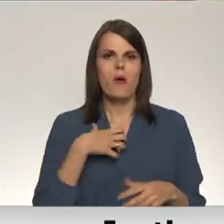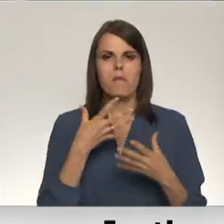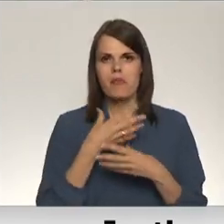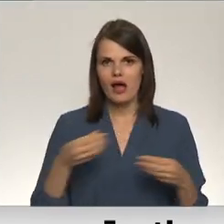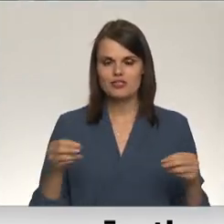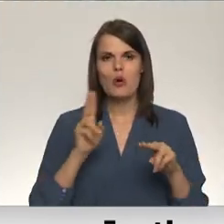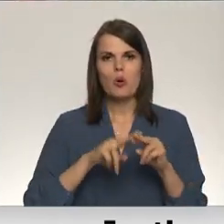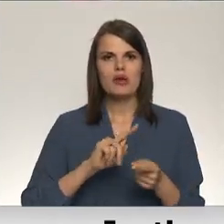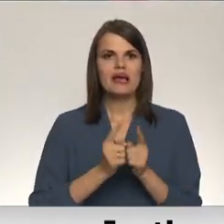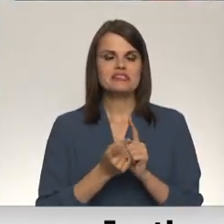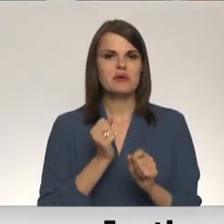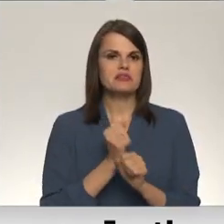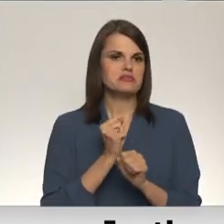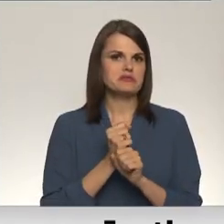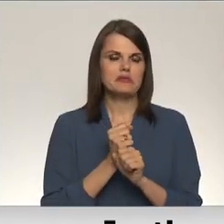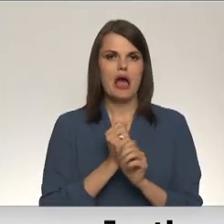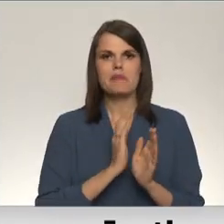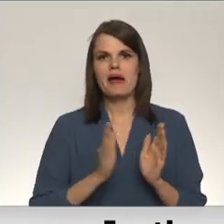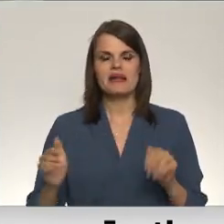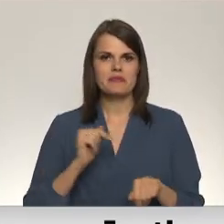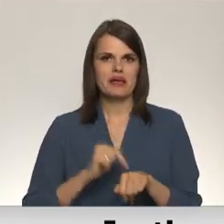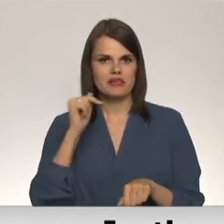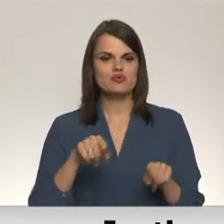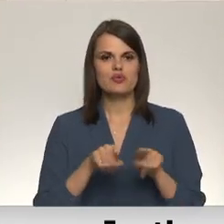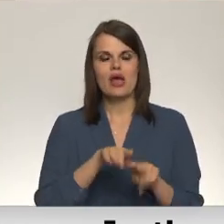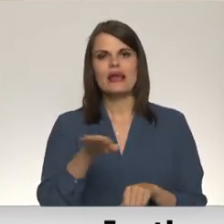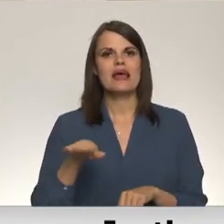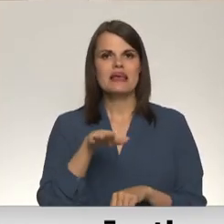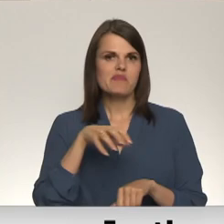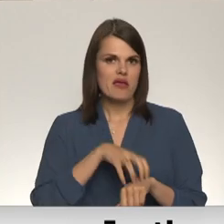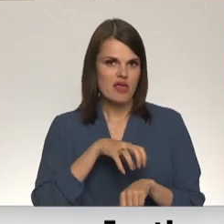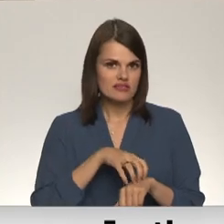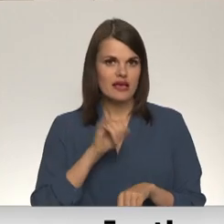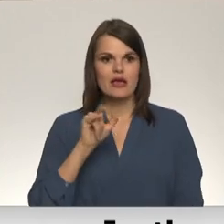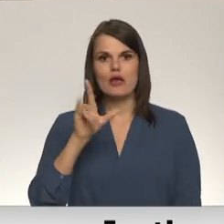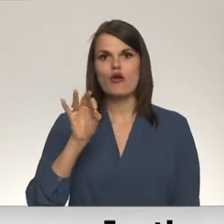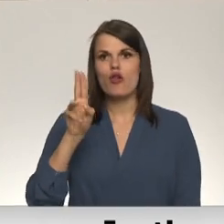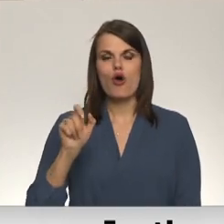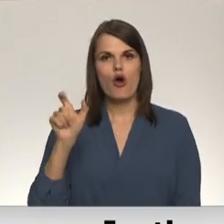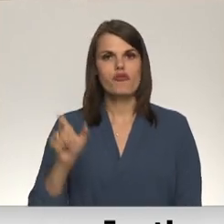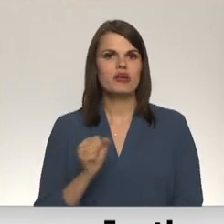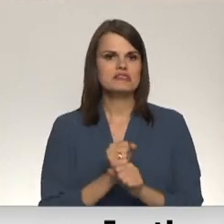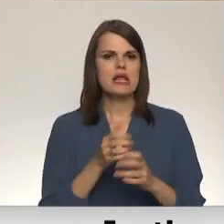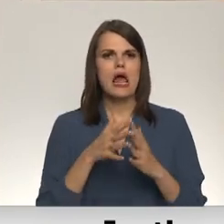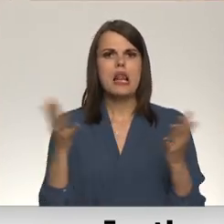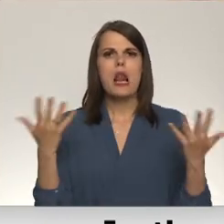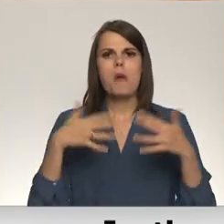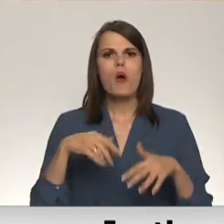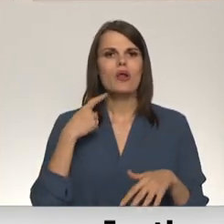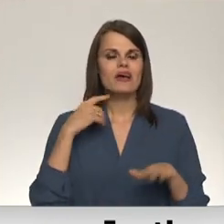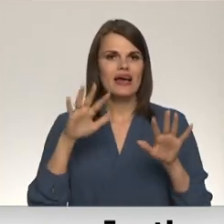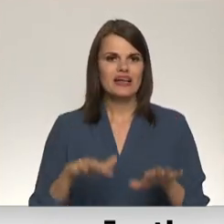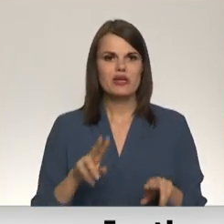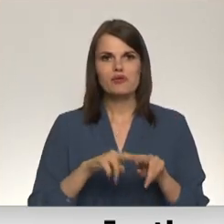pārslimojuši un izmaiņas darba ritmā sāk izjust arī ģimenes ārsti. Ilona Timčenko strādā lielā poliklinikā Rīgā